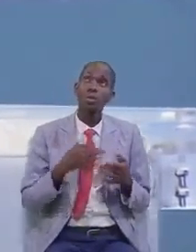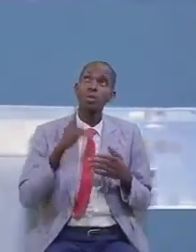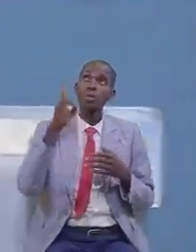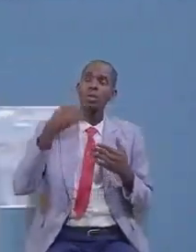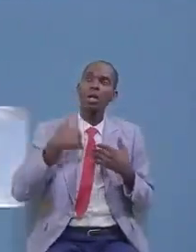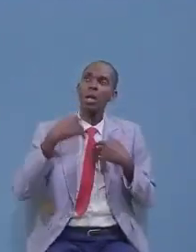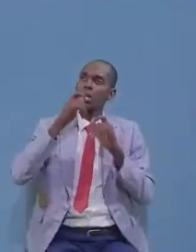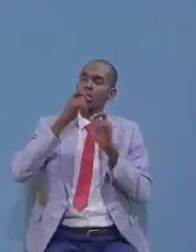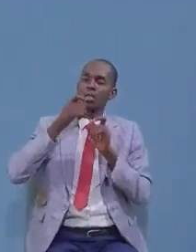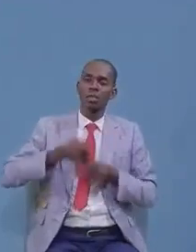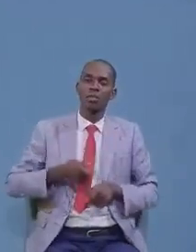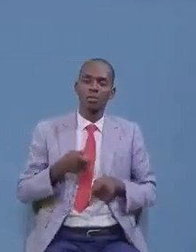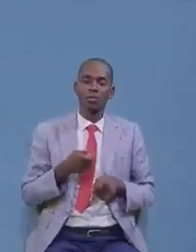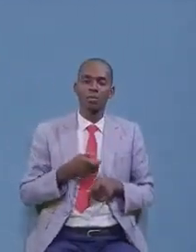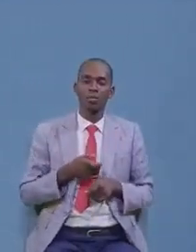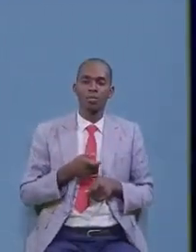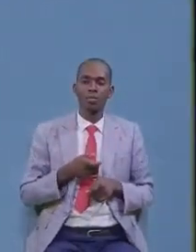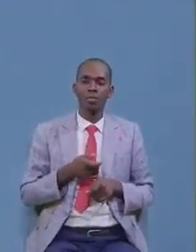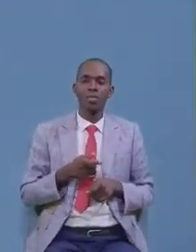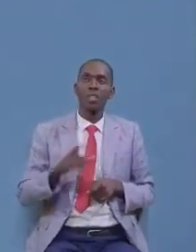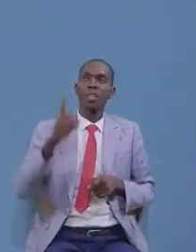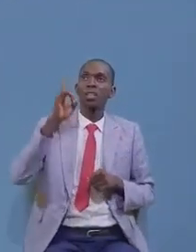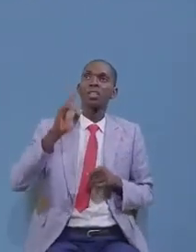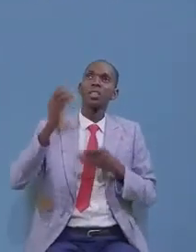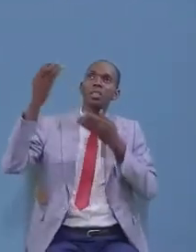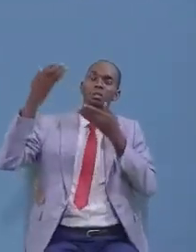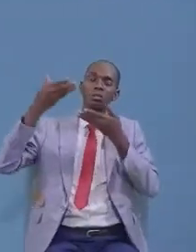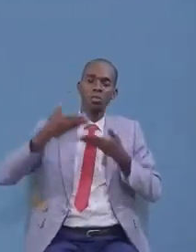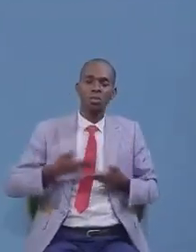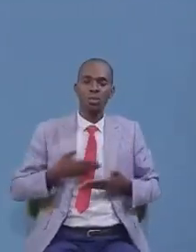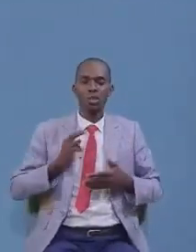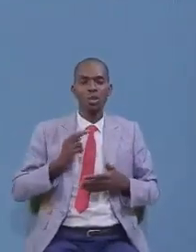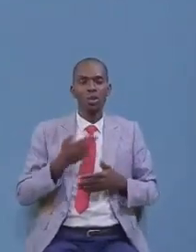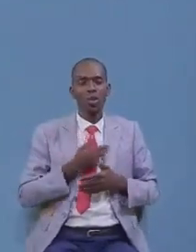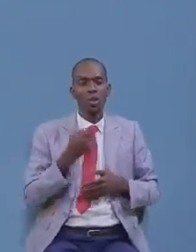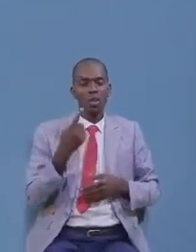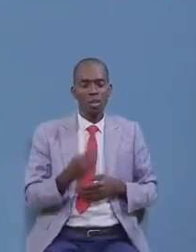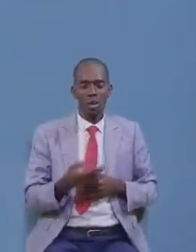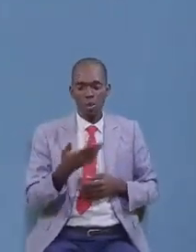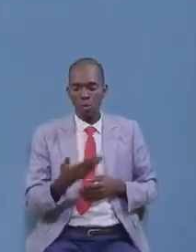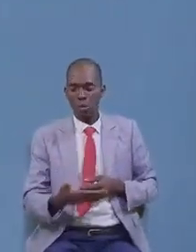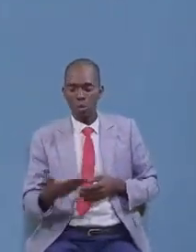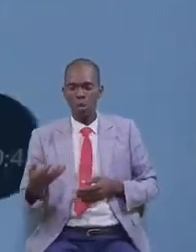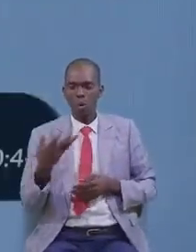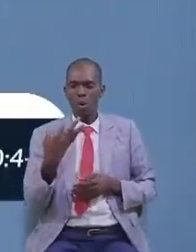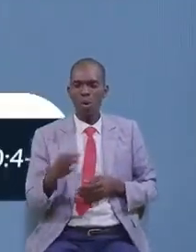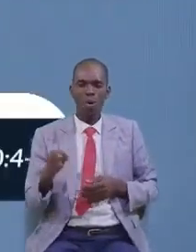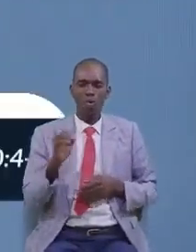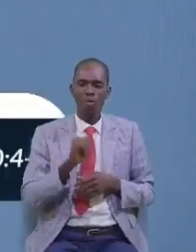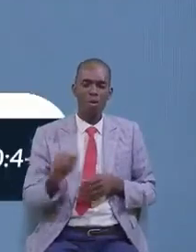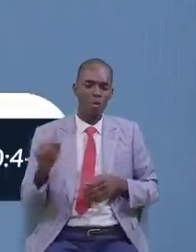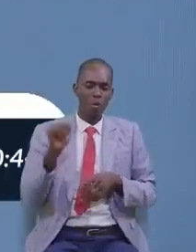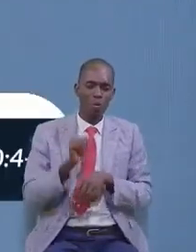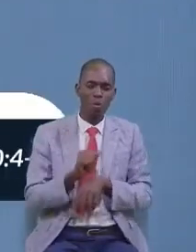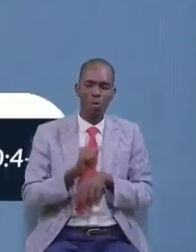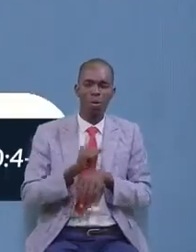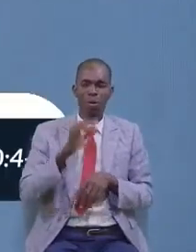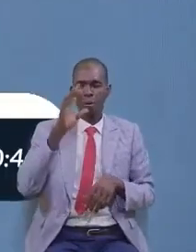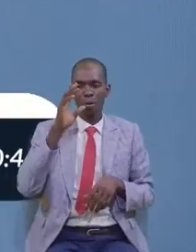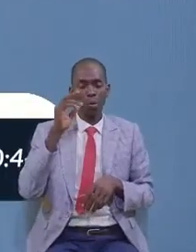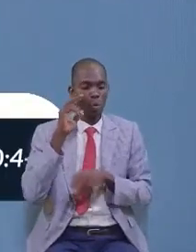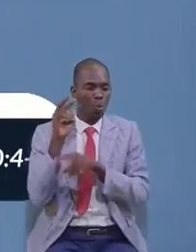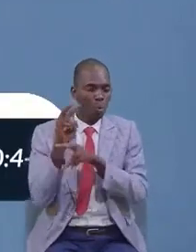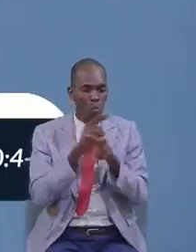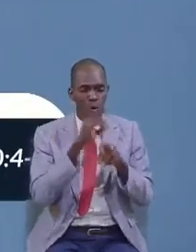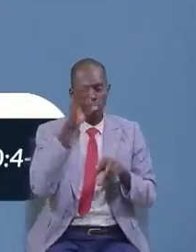వాటిని వినియోగించాలి. He gives us the weapon of the workman. అది మనకు పనివాని చేతిలో సాధనం